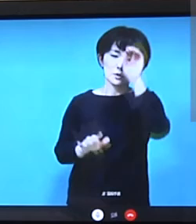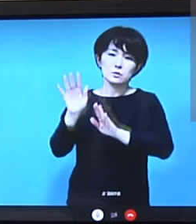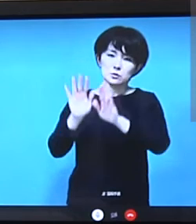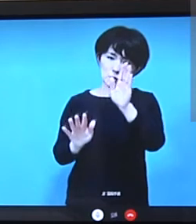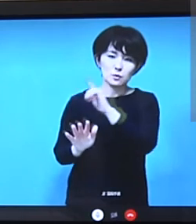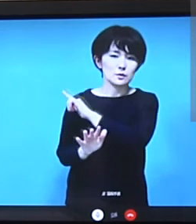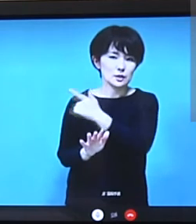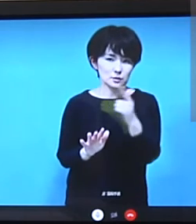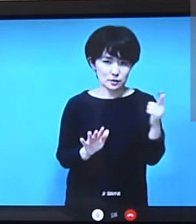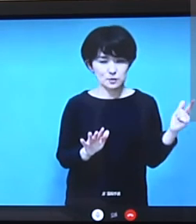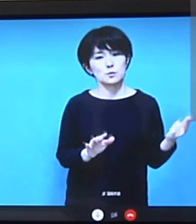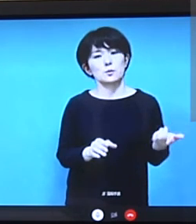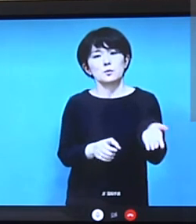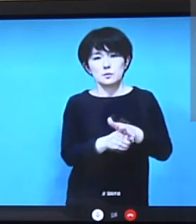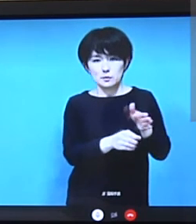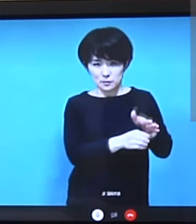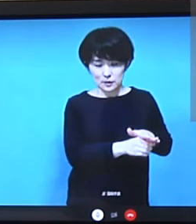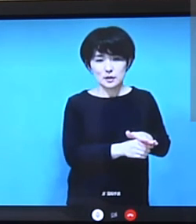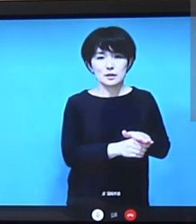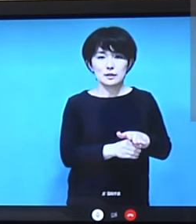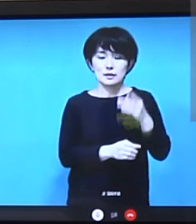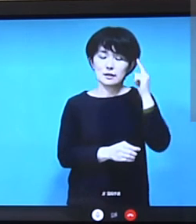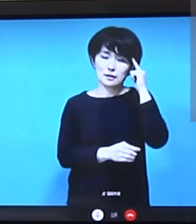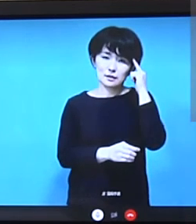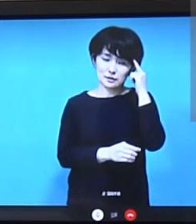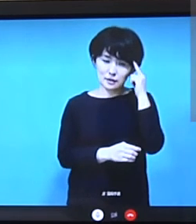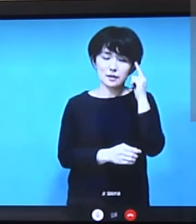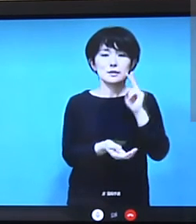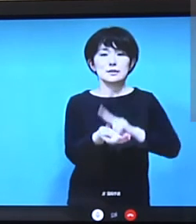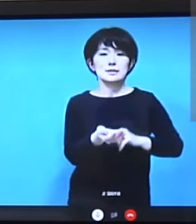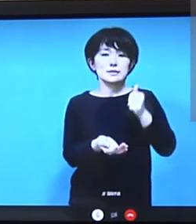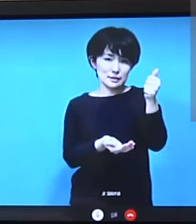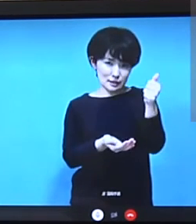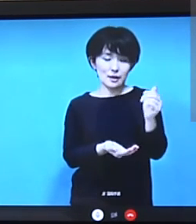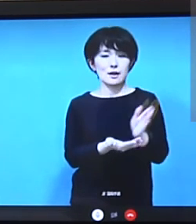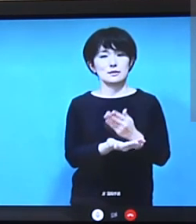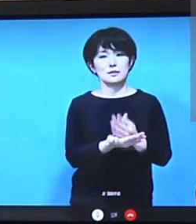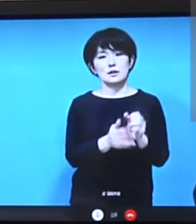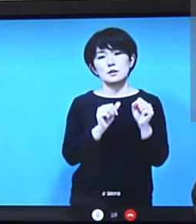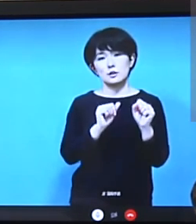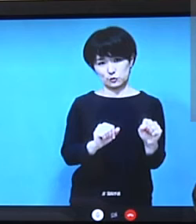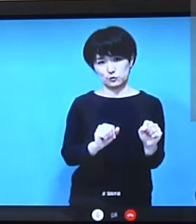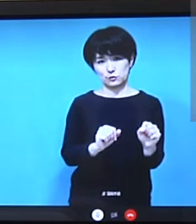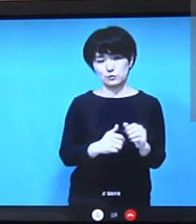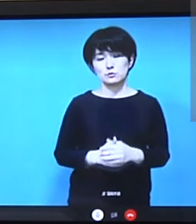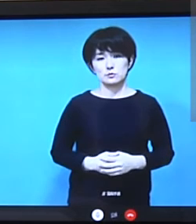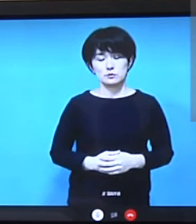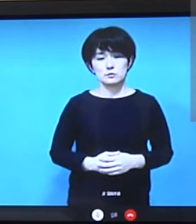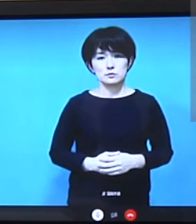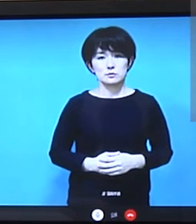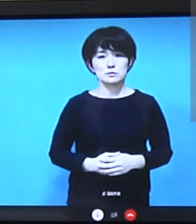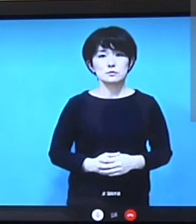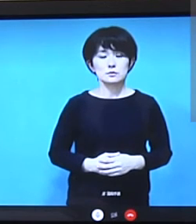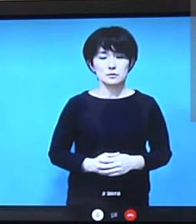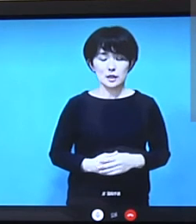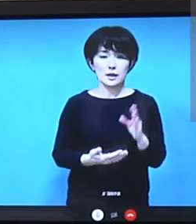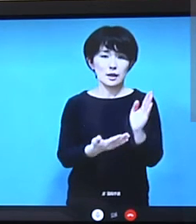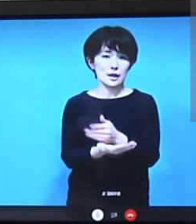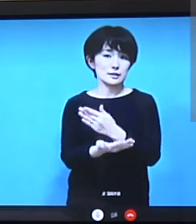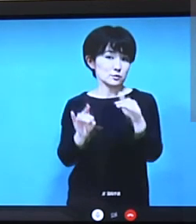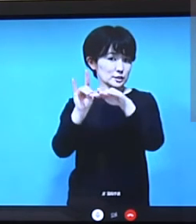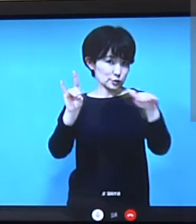感染の有無を医師の方に診断をしていただくということになります。どういうその診断基準等についてはです